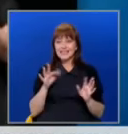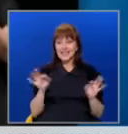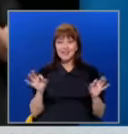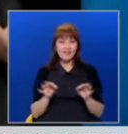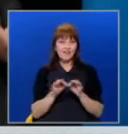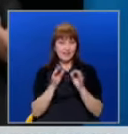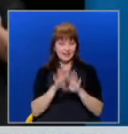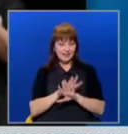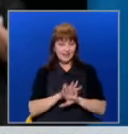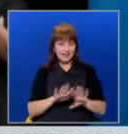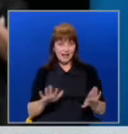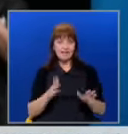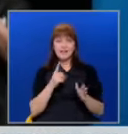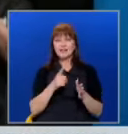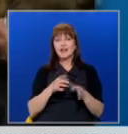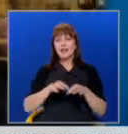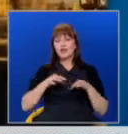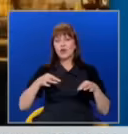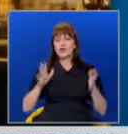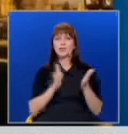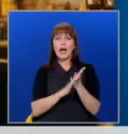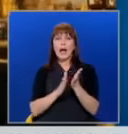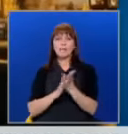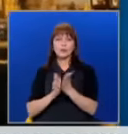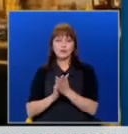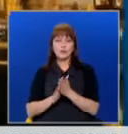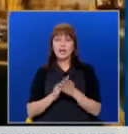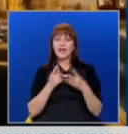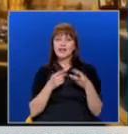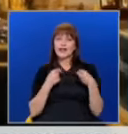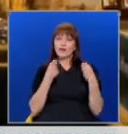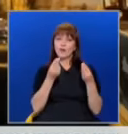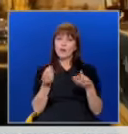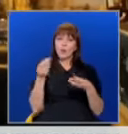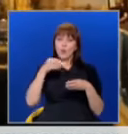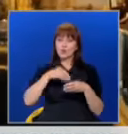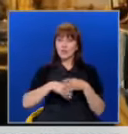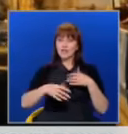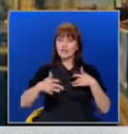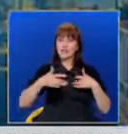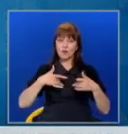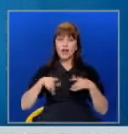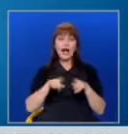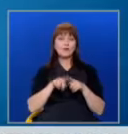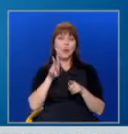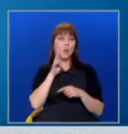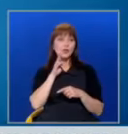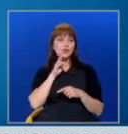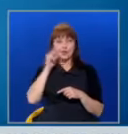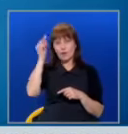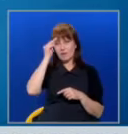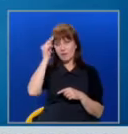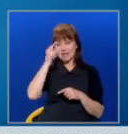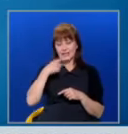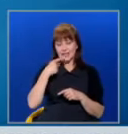са аплодирали дълго актрисата Елис Корчева. На нея е поверена ролята на учителка по български език, която докато дава